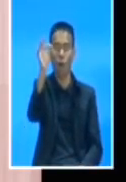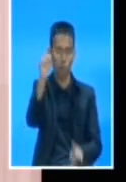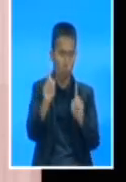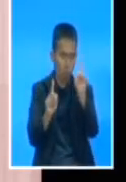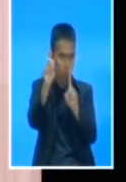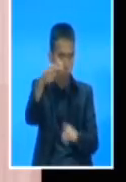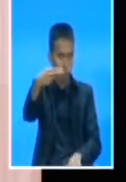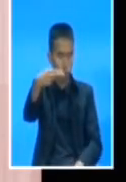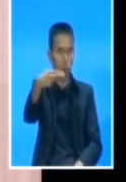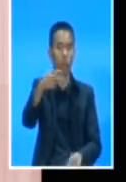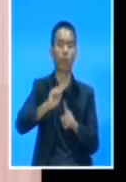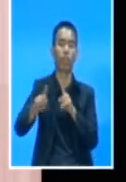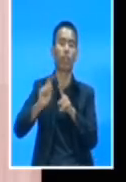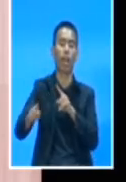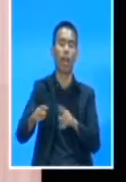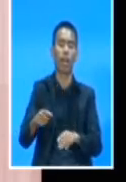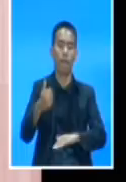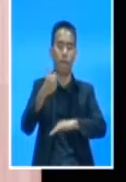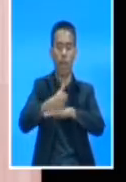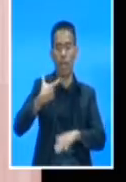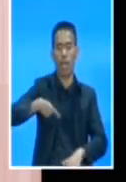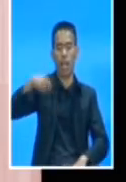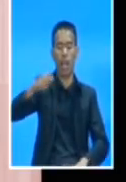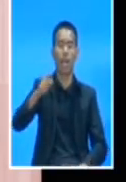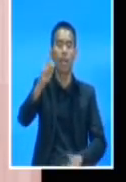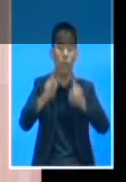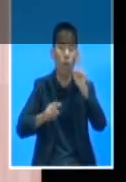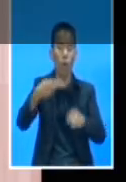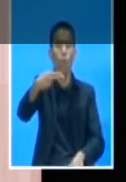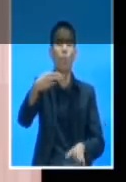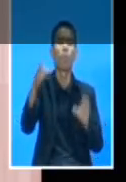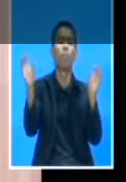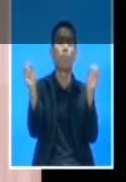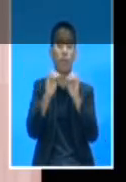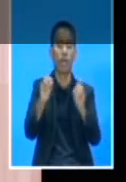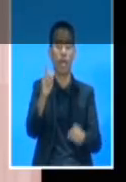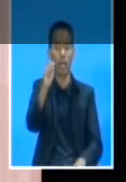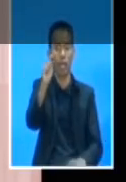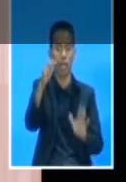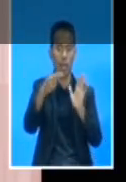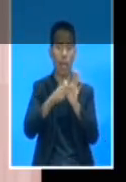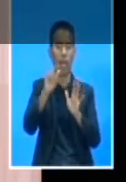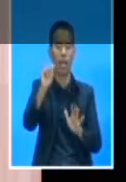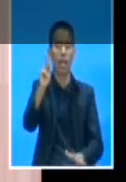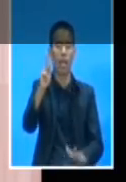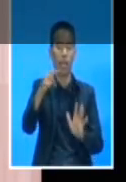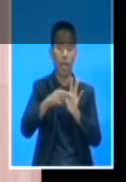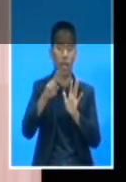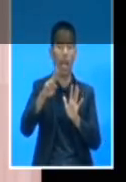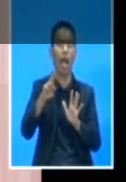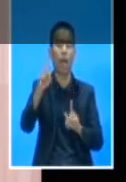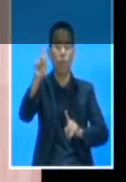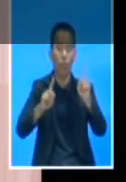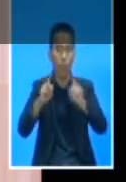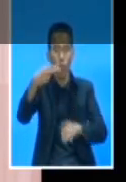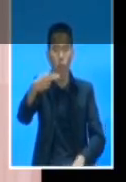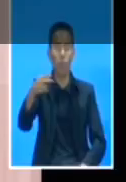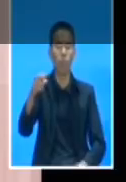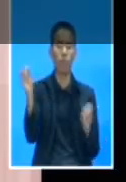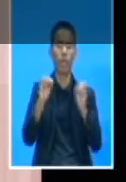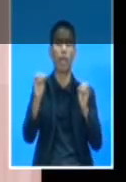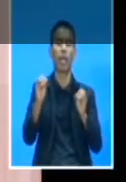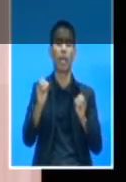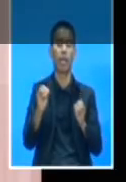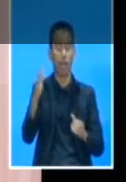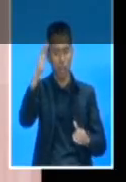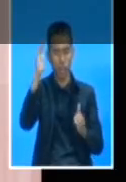ถ้าผู้พิพากษาไม่เคยเล่นหุ้นอัยการไม่เคยรู้เรื่องหุ้นพนักงานสอบสวนก็ไม่รู้เรื่องหุ้น